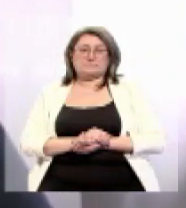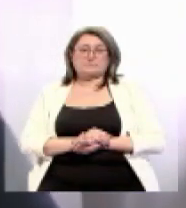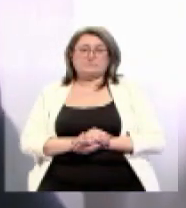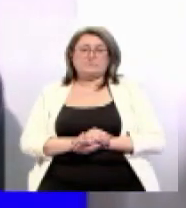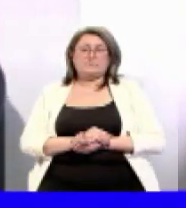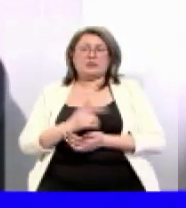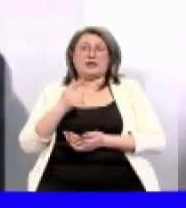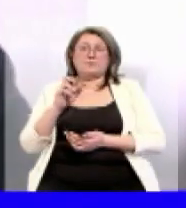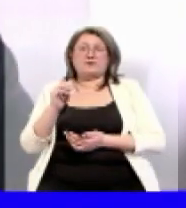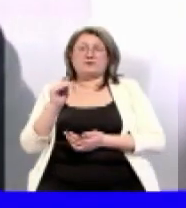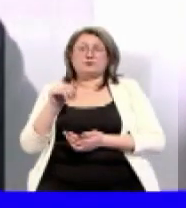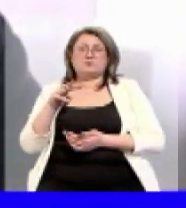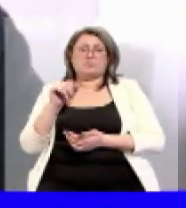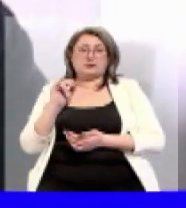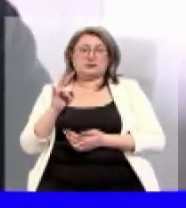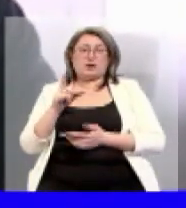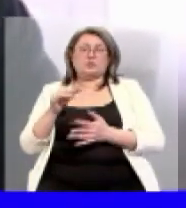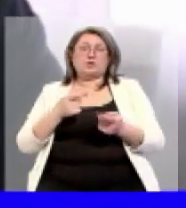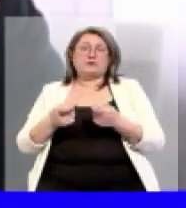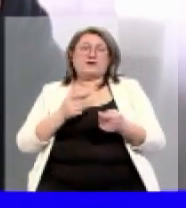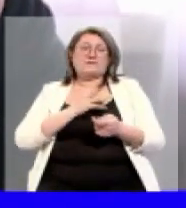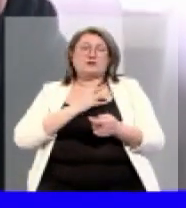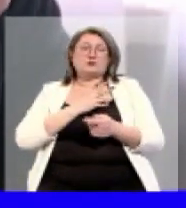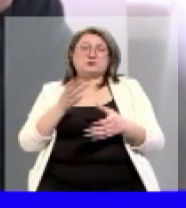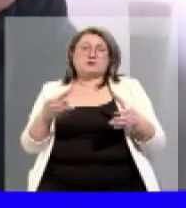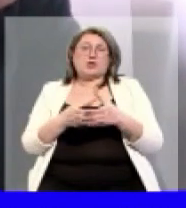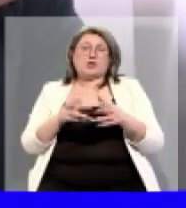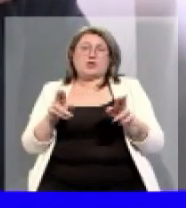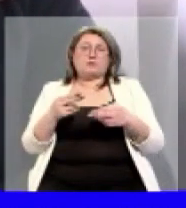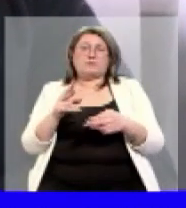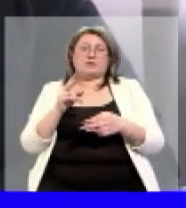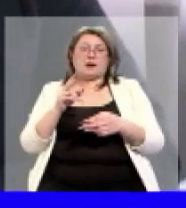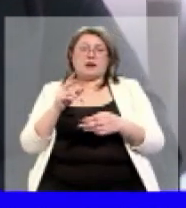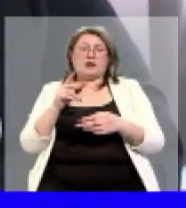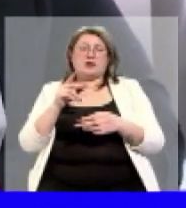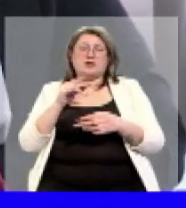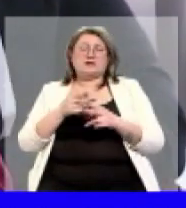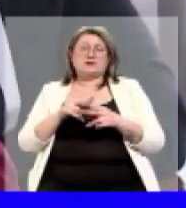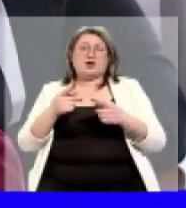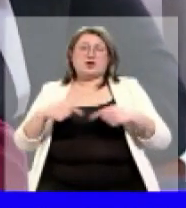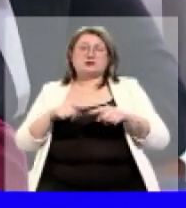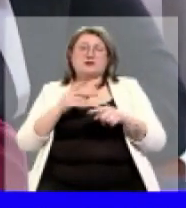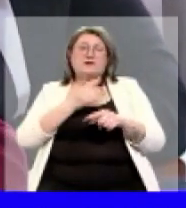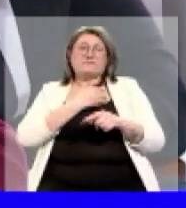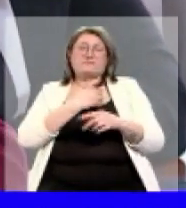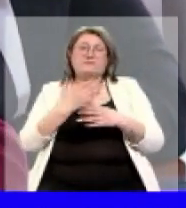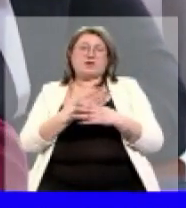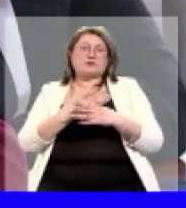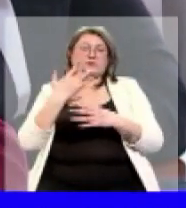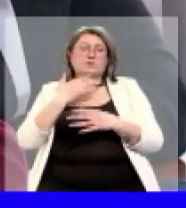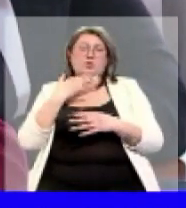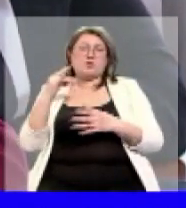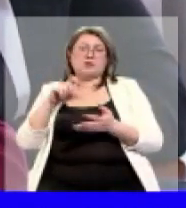Глеб Футман Энканто еріктілер клубының жетекшісі. Бұл ұйымда жүздеген волонтер бар. Олар талай рет қайырымдылық шараларына атсалысып,